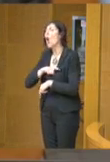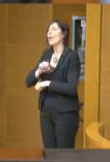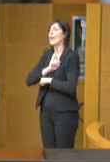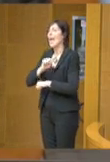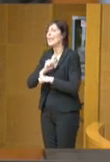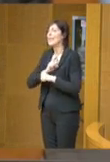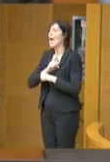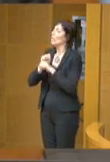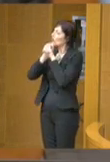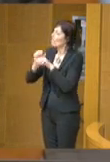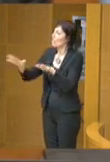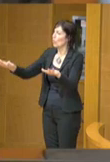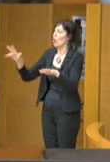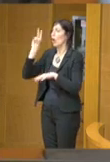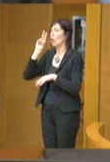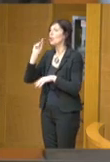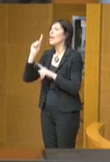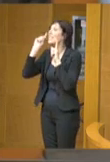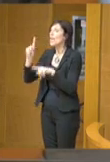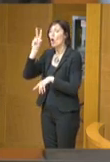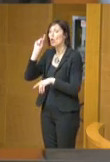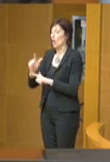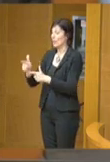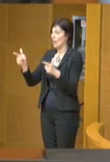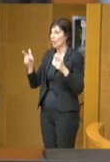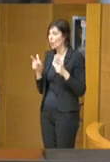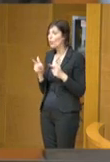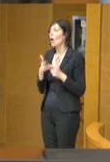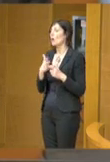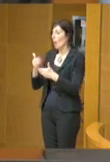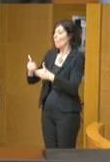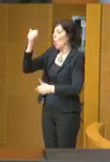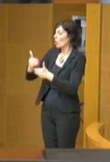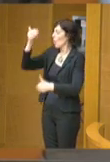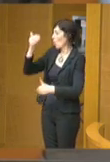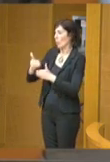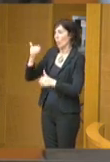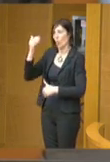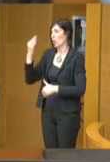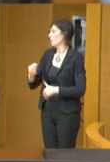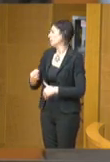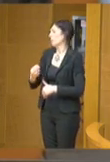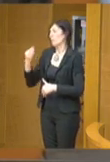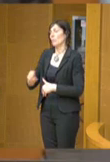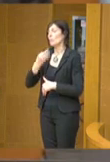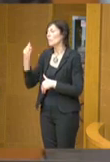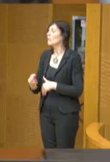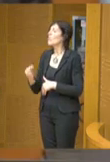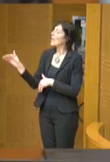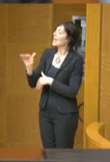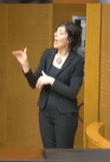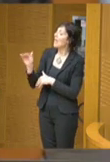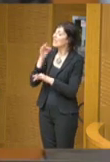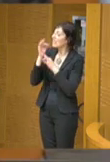nella conoscenza. Se non c'è conoscenza ci sono sempre i muri e le barriere, e loro, i nostri ragazzi, sono i cittadini del